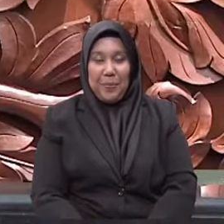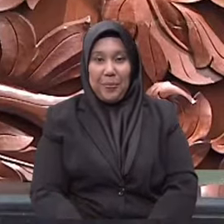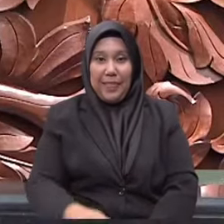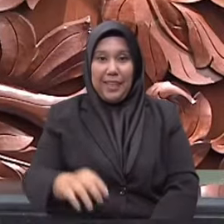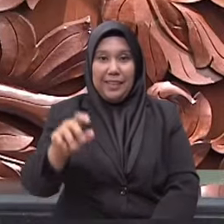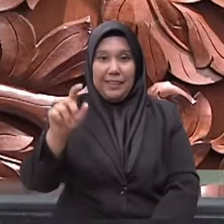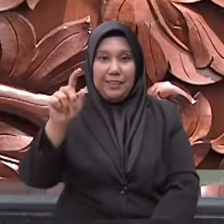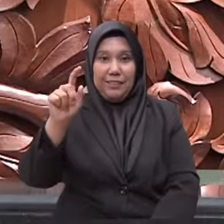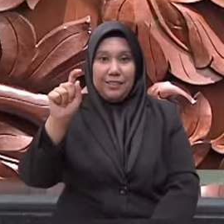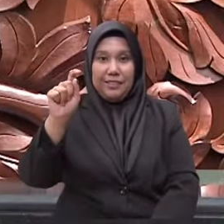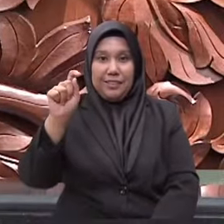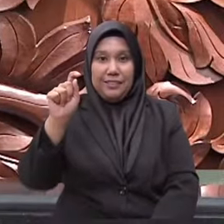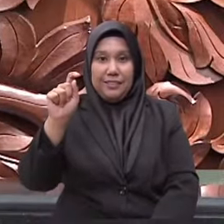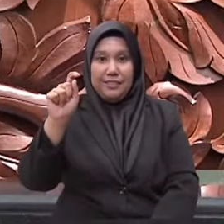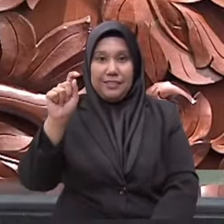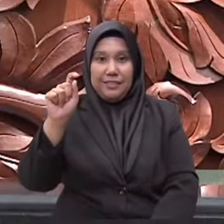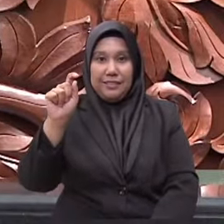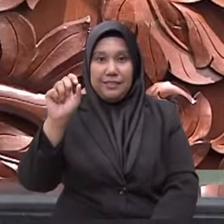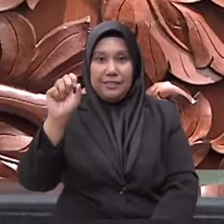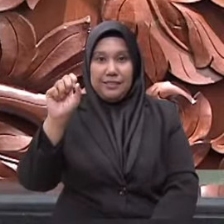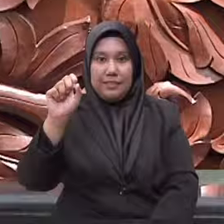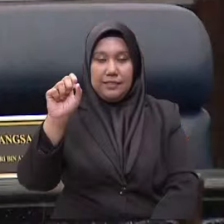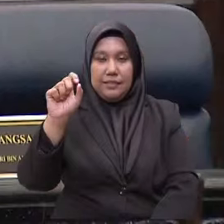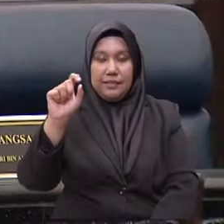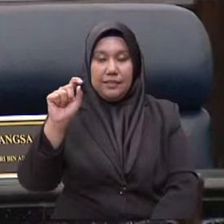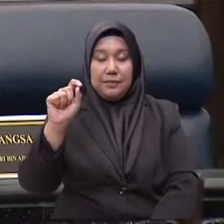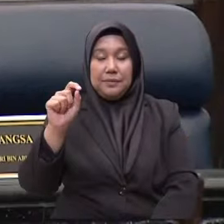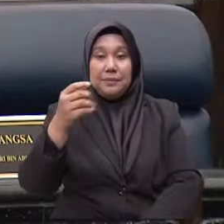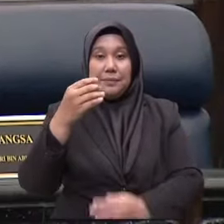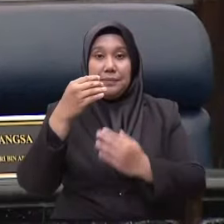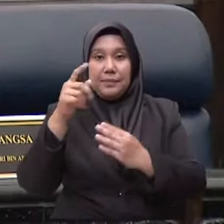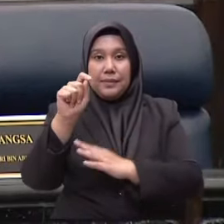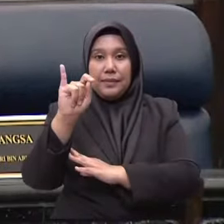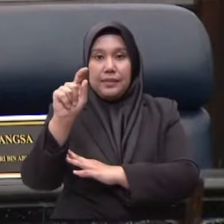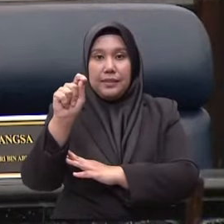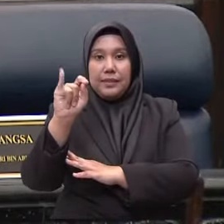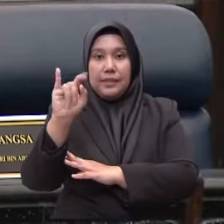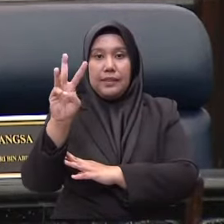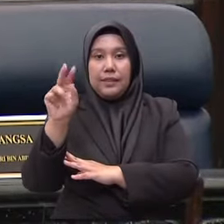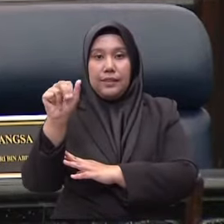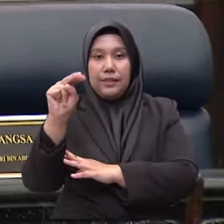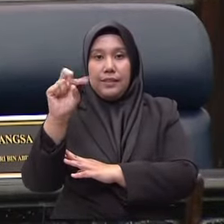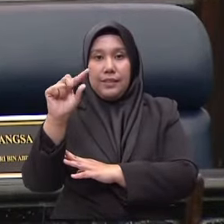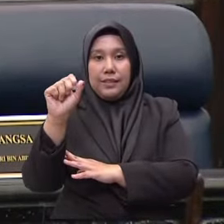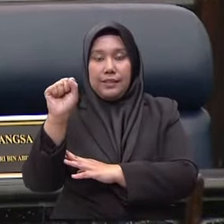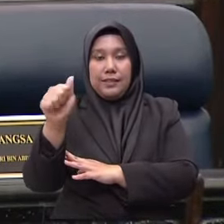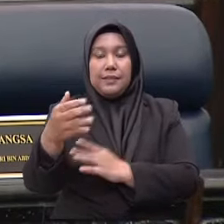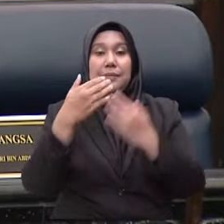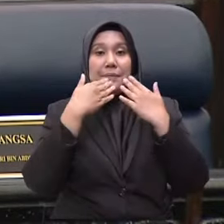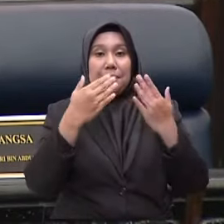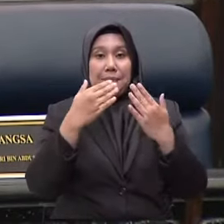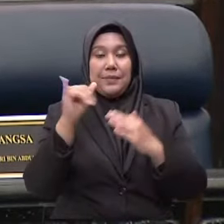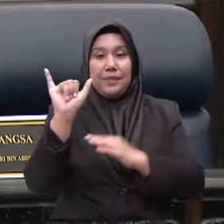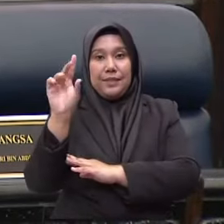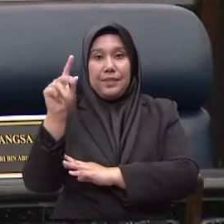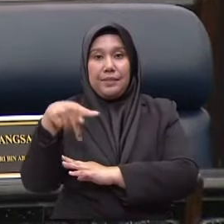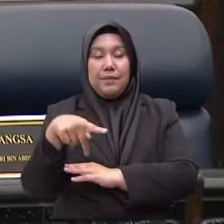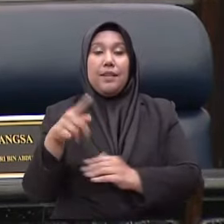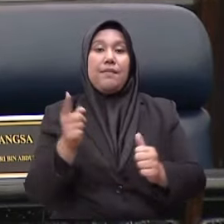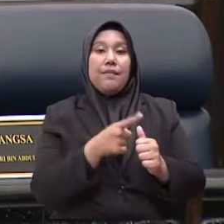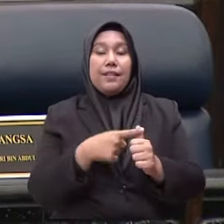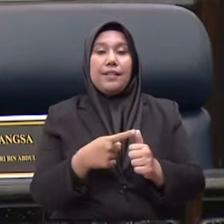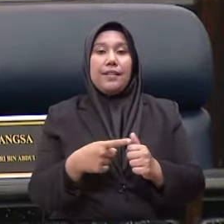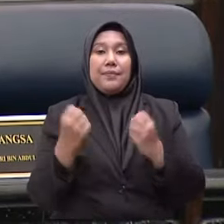30 Min silakan terima kasih terima kasih Tan Sri yang di-pertua pertama saya ingin mengucapkan banyak terima kasih